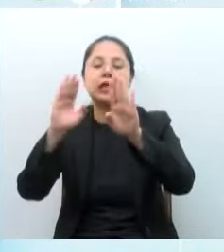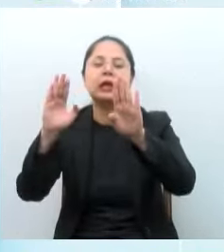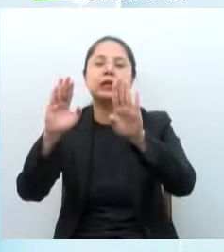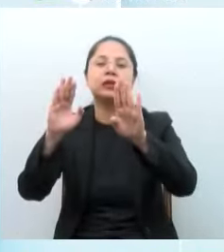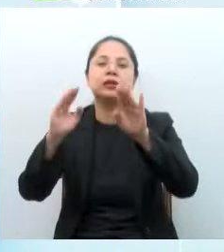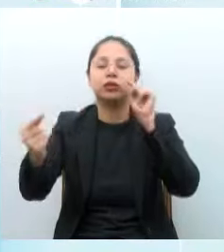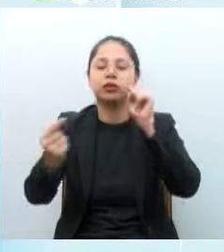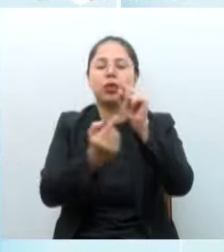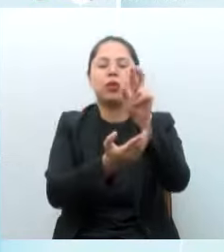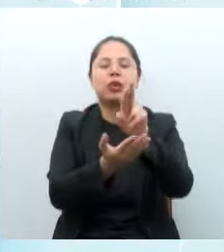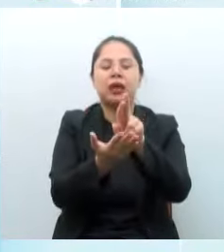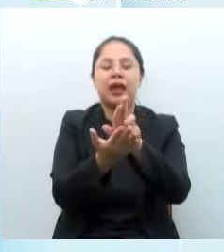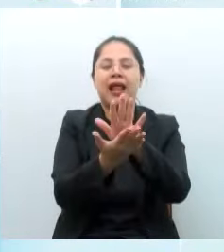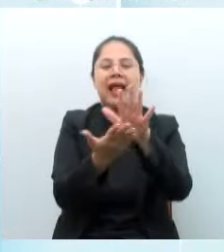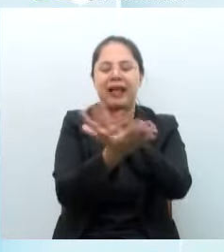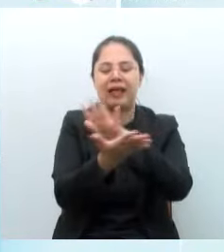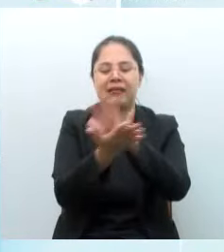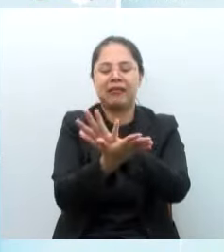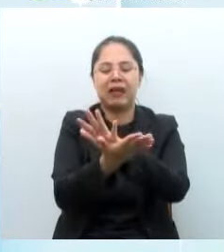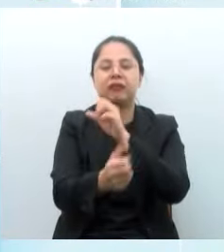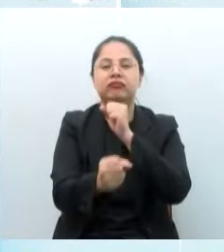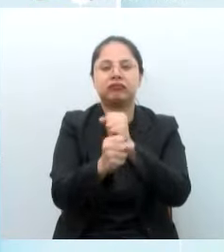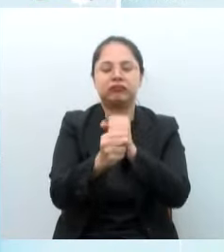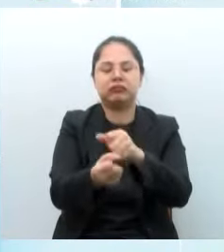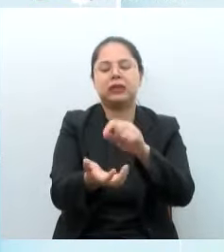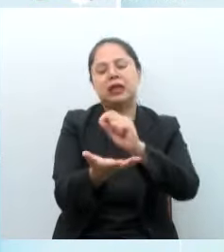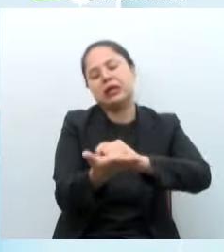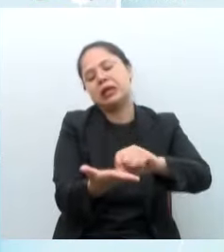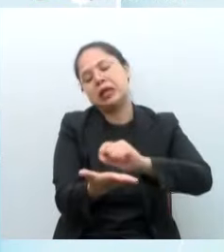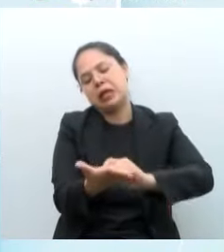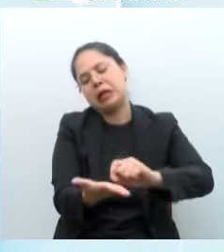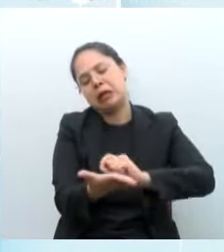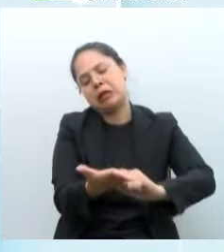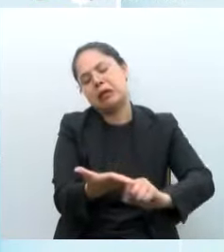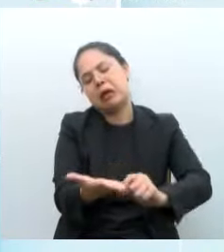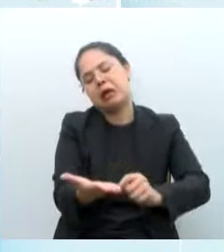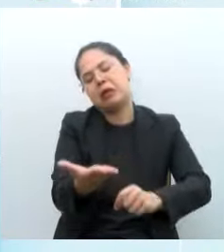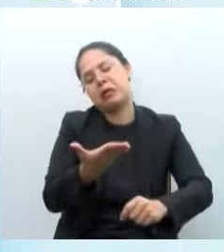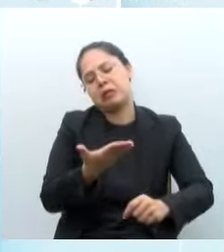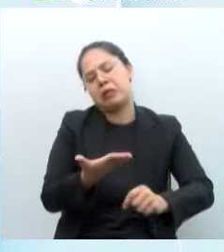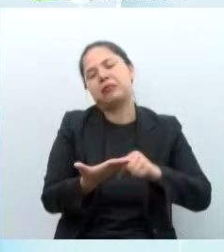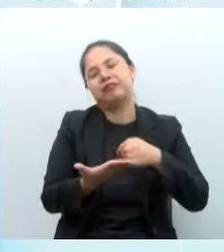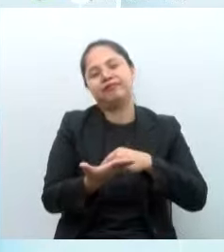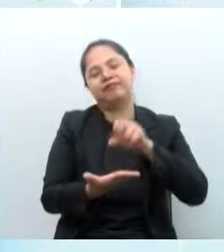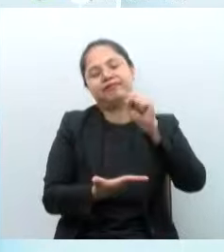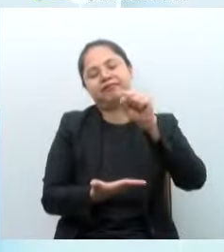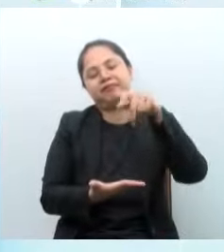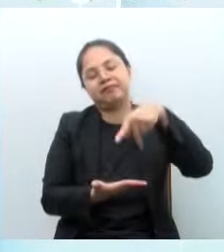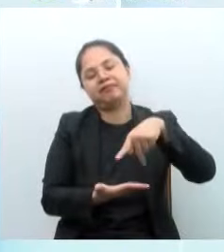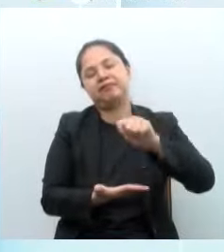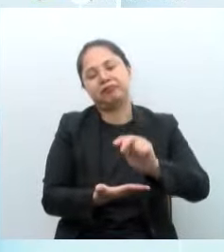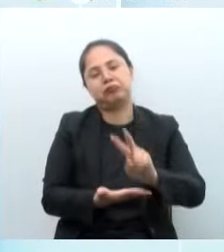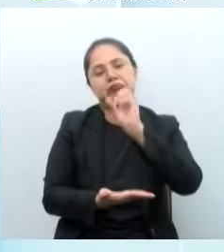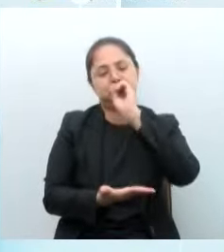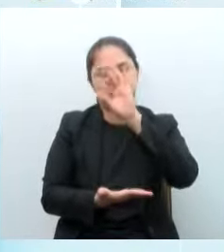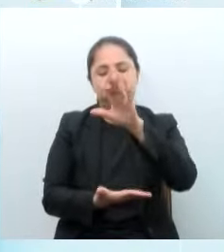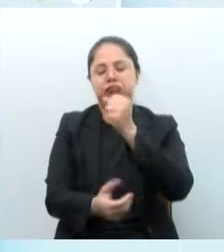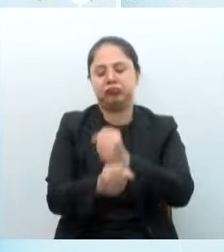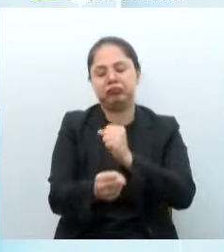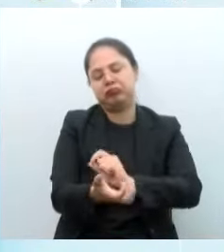การรายงานด้วยเปเปอร์นะครับหรือด้วยลายมือนี่ทางสพท.ก็พยายามจะให้ทางเขตทางโรงเรียนได้ลดล